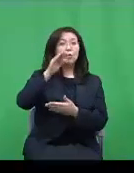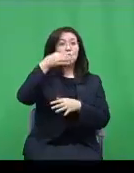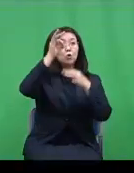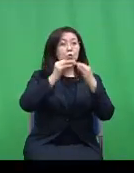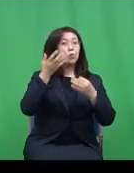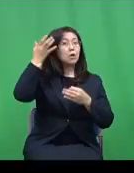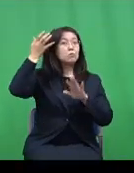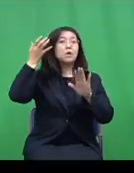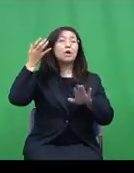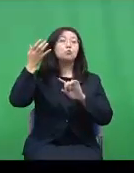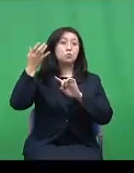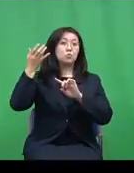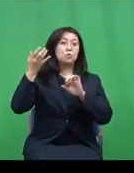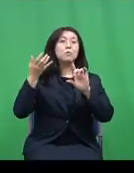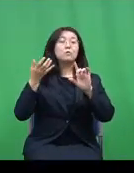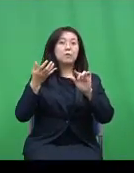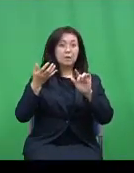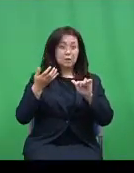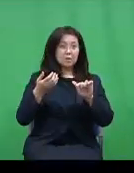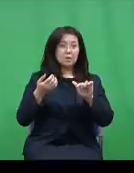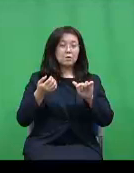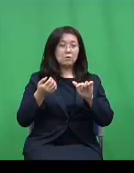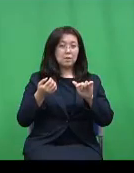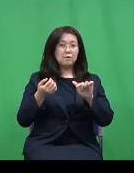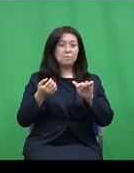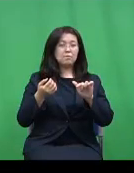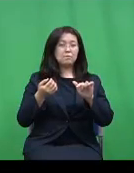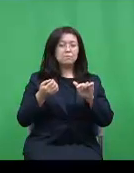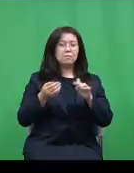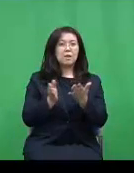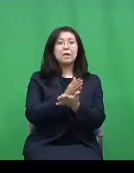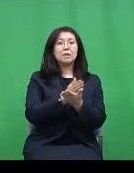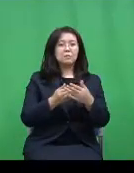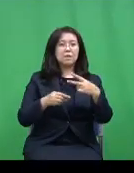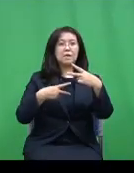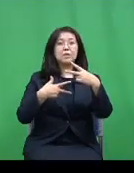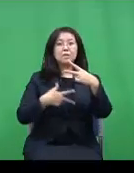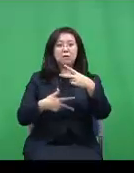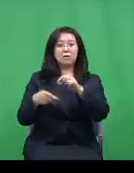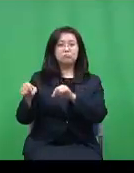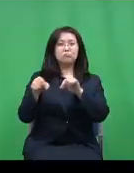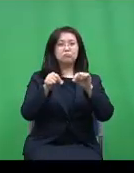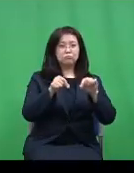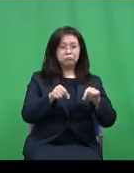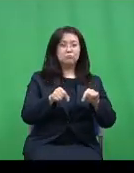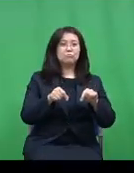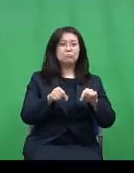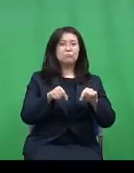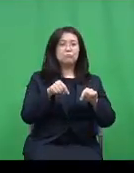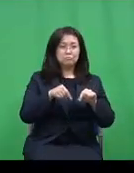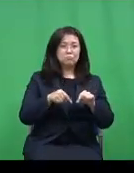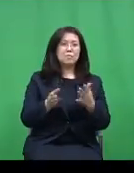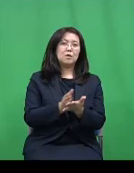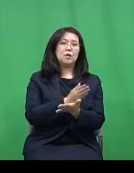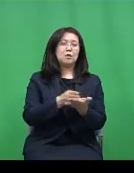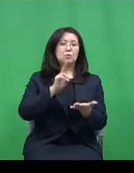予報であればですね、判断を2月7日まで延期して、そこで判断するといったようなことも